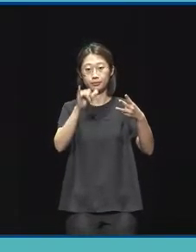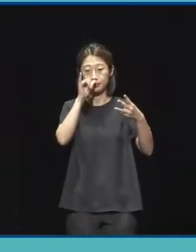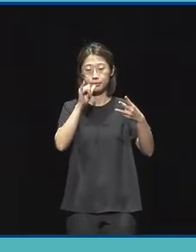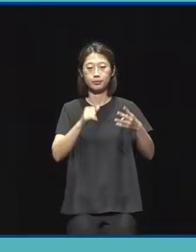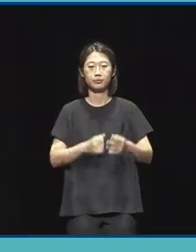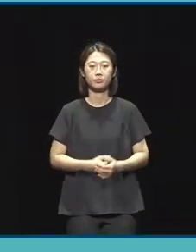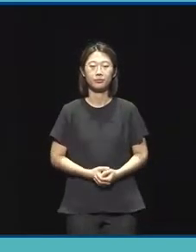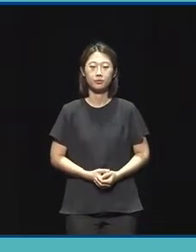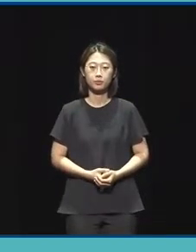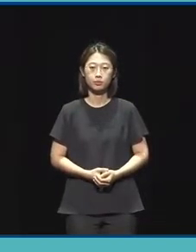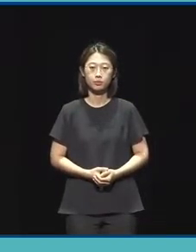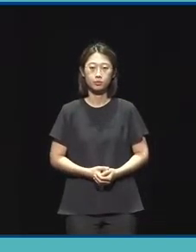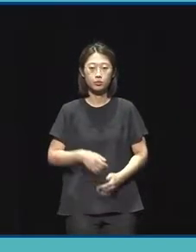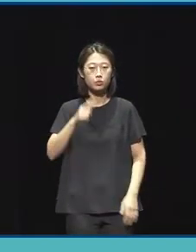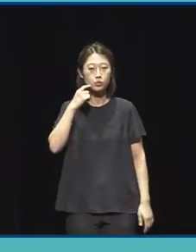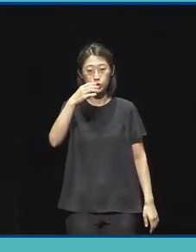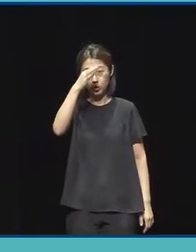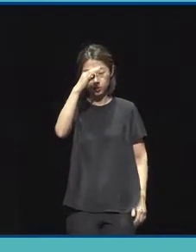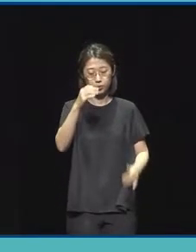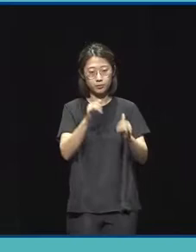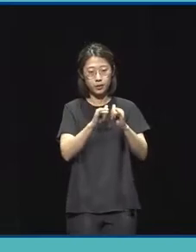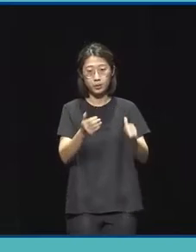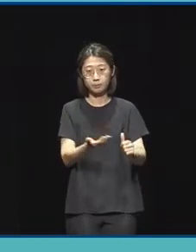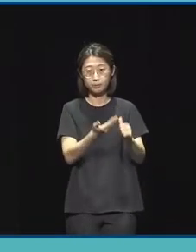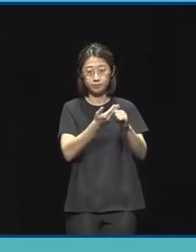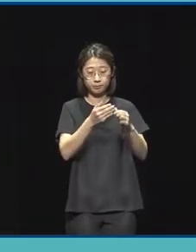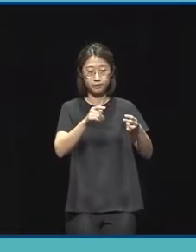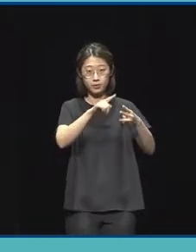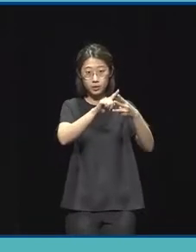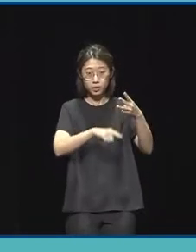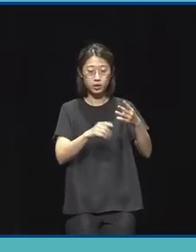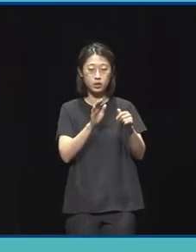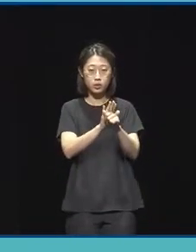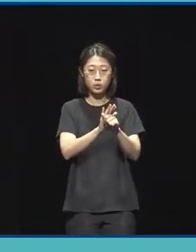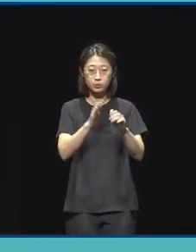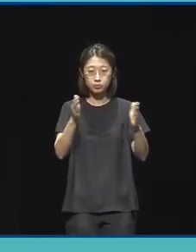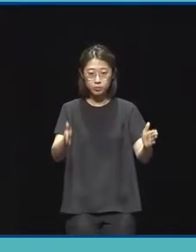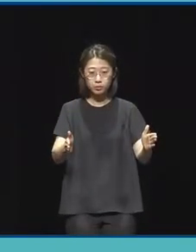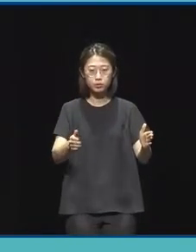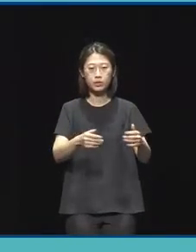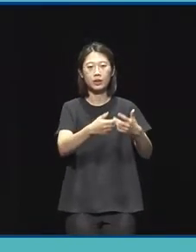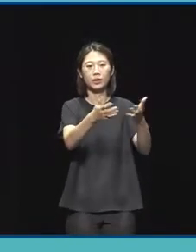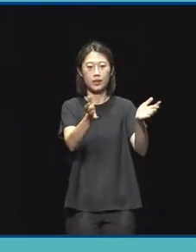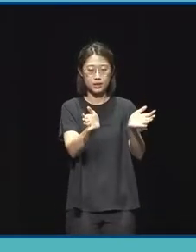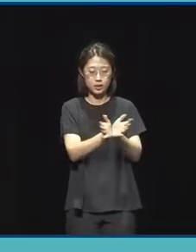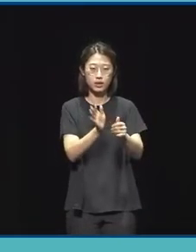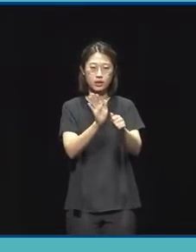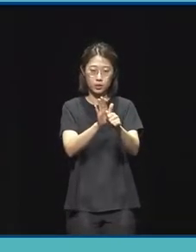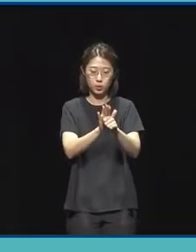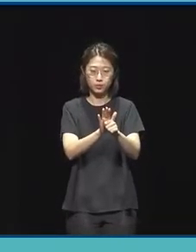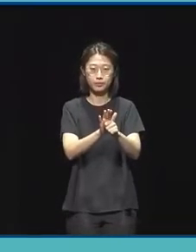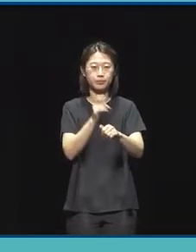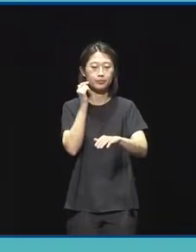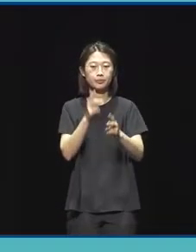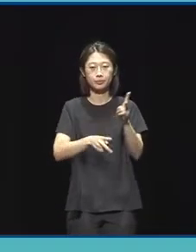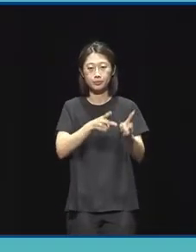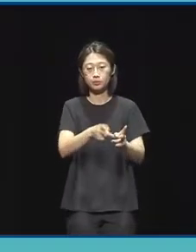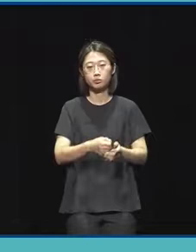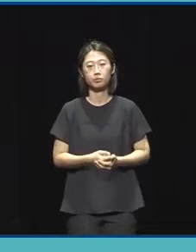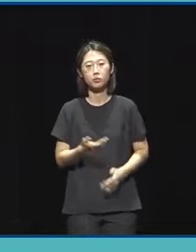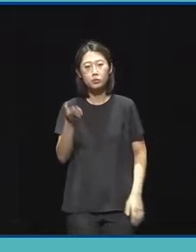해당됩니다. 예술인력 육성 사업 3개 사업의 지원 대상은 개인이 아닌 단체 지원 사업입니다.